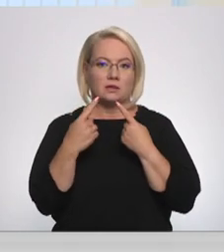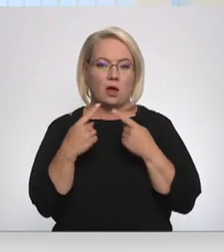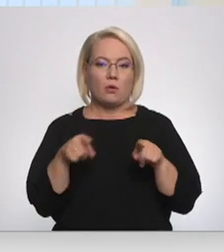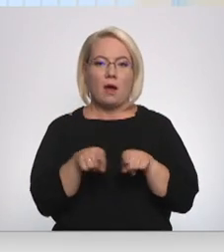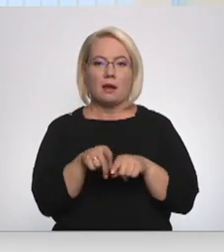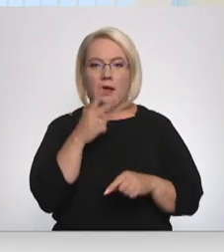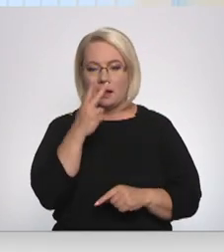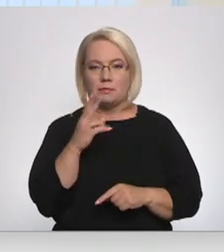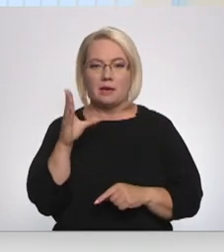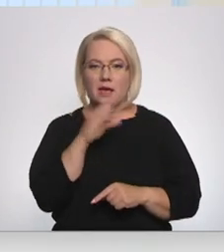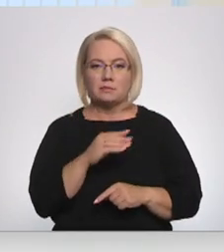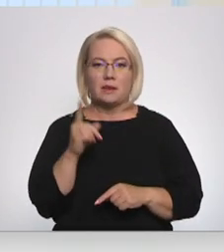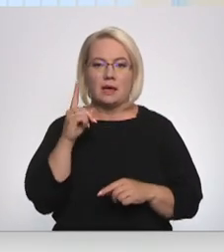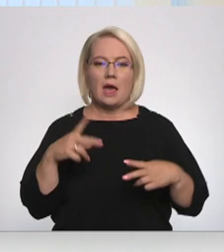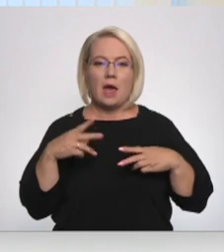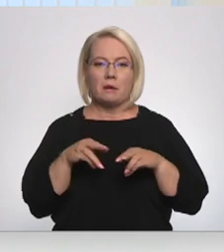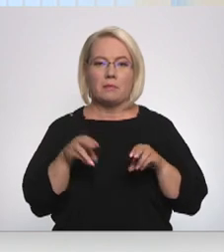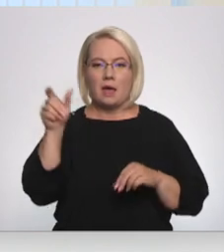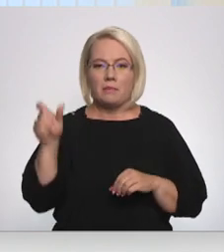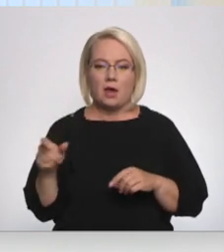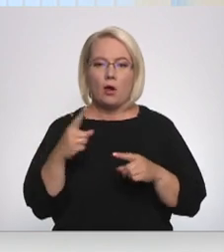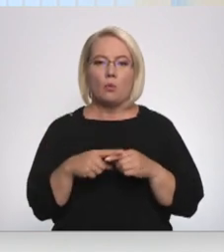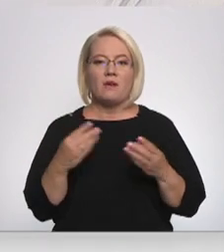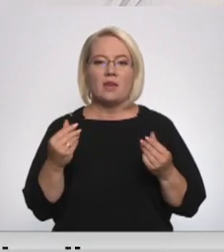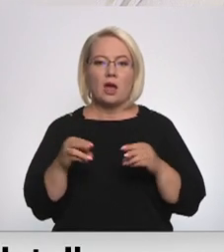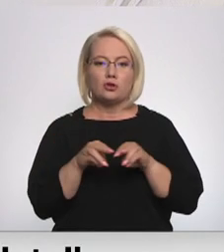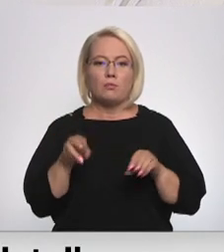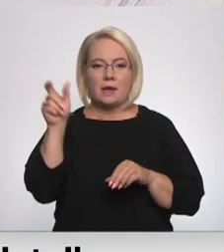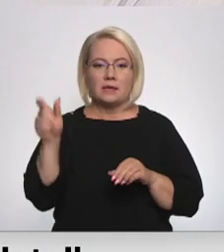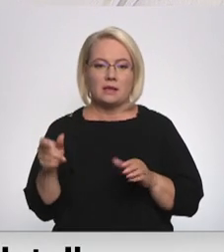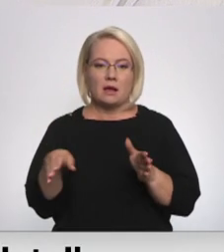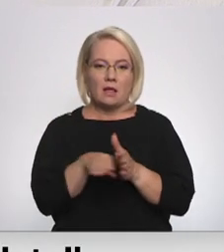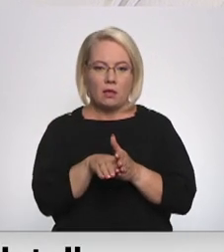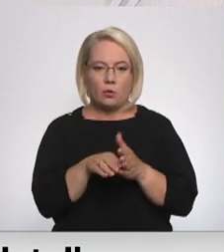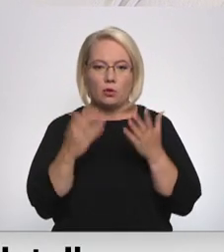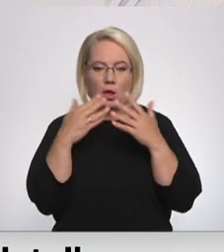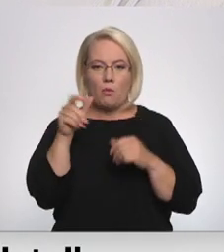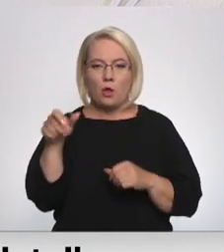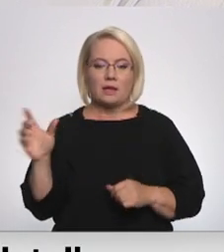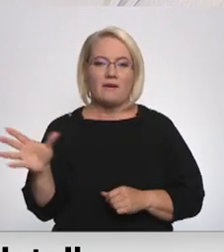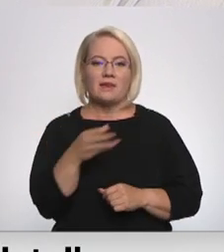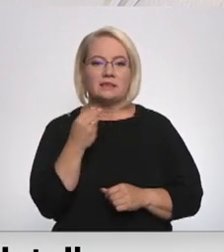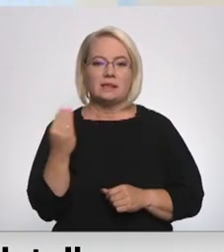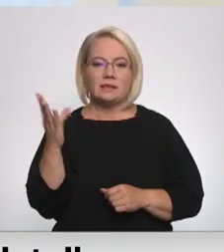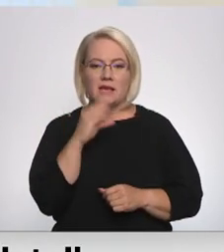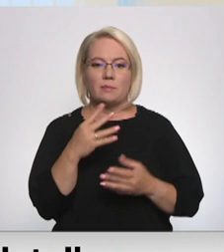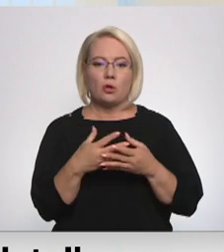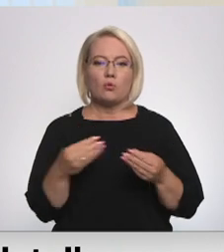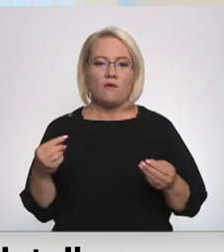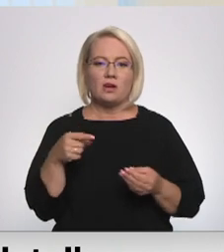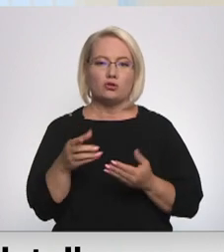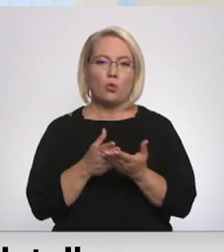redzam iespējams tikai ar premjera un finanšu ministra klātbūtni. Politiķiem ir visas iespējas novērst šo